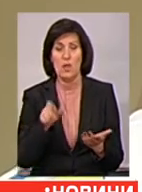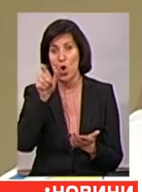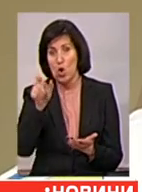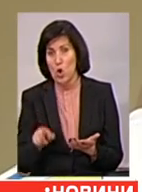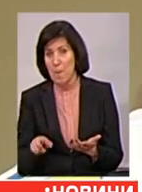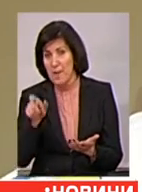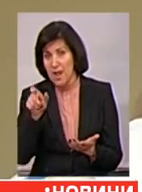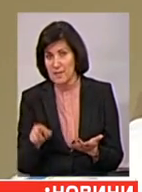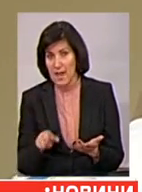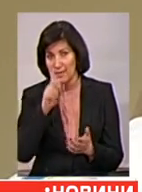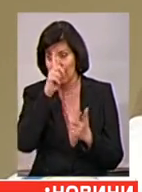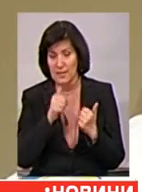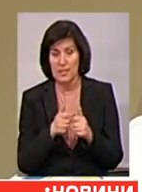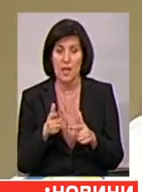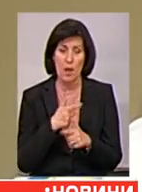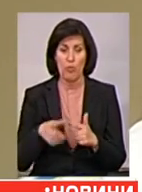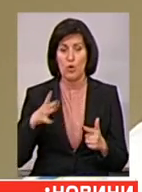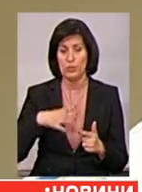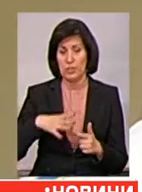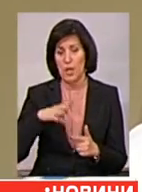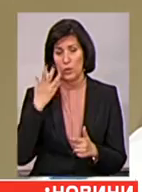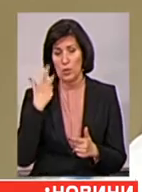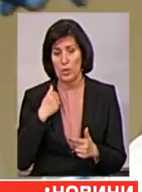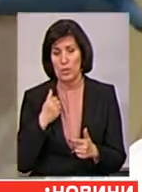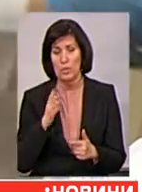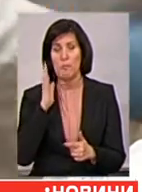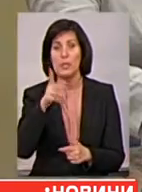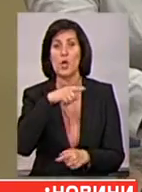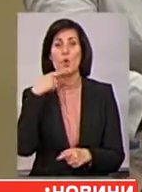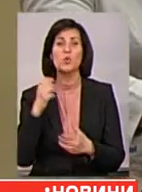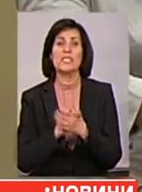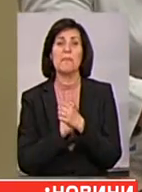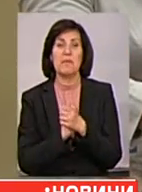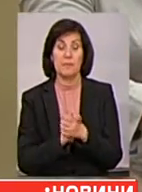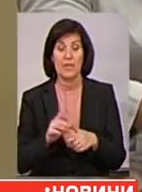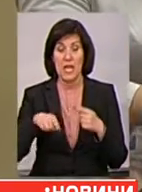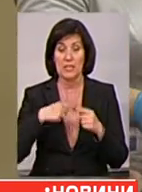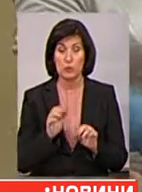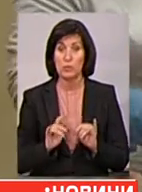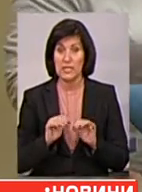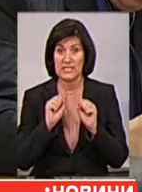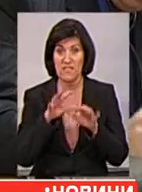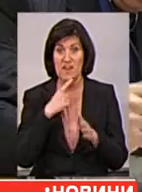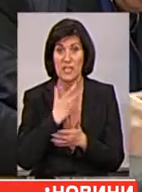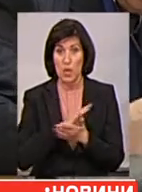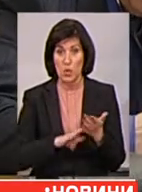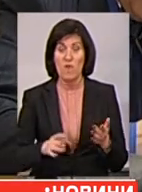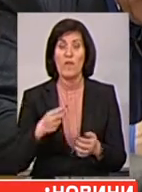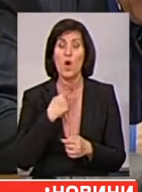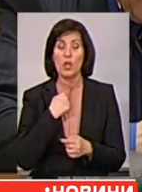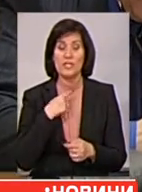громадяни країни, або я не знаю, або чекають, коли прийде руський мір. Наступну акцію здавання крові Голосіївська